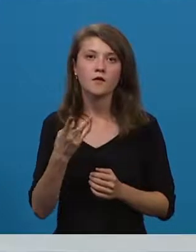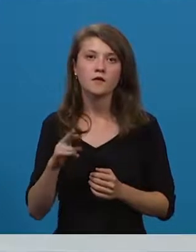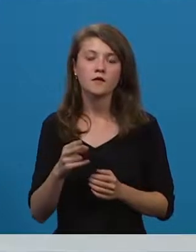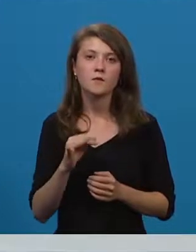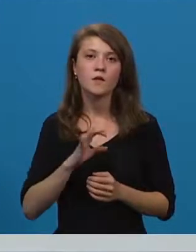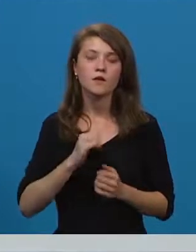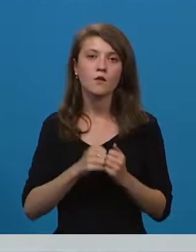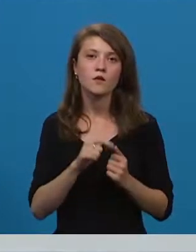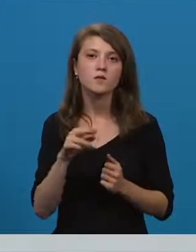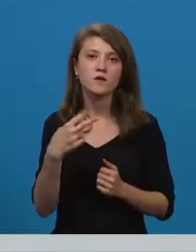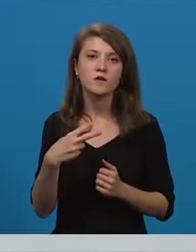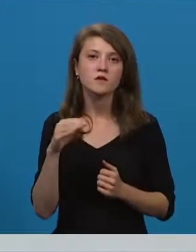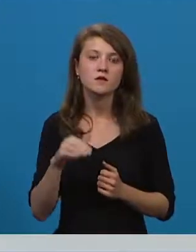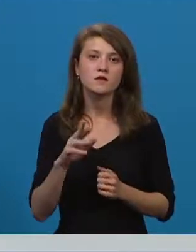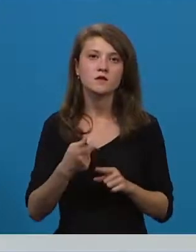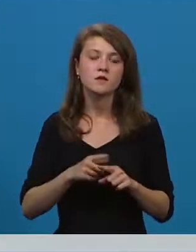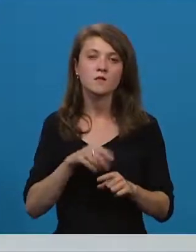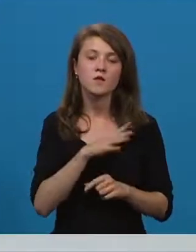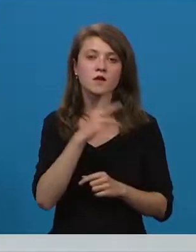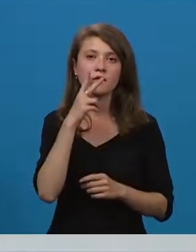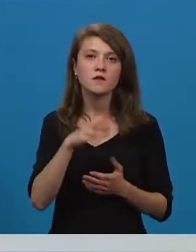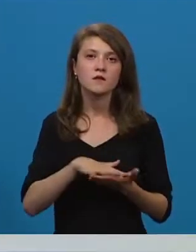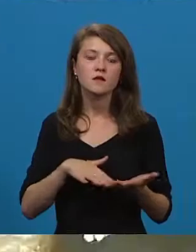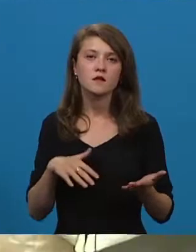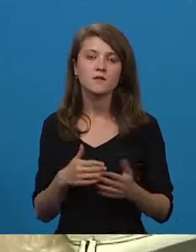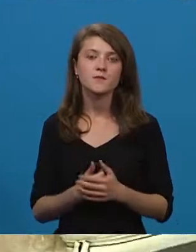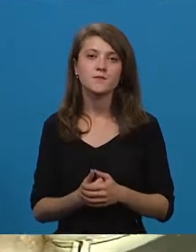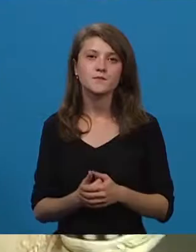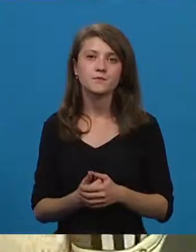тисяч гривень кожна. Як це було, дивіться далі.